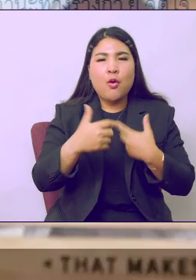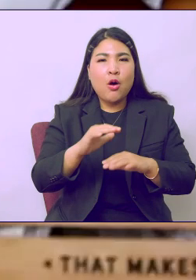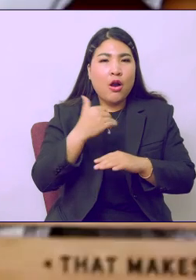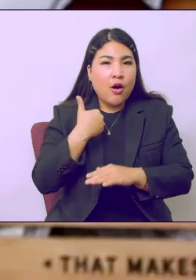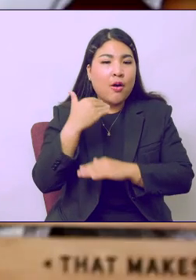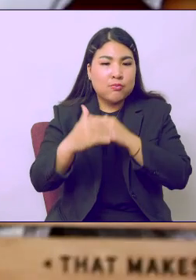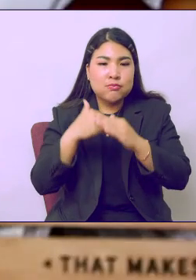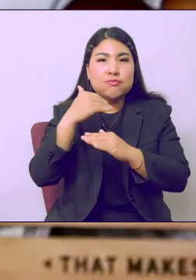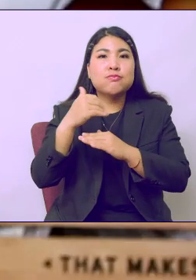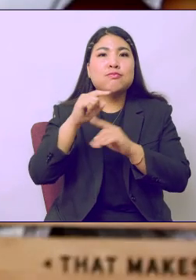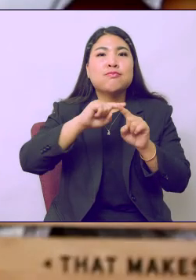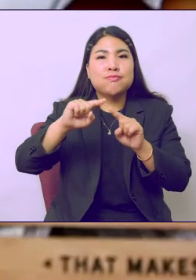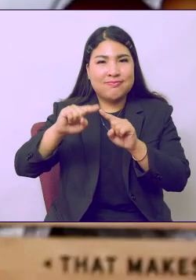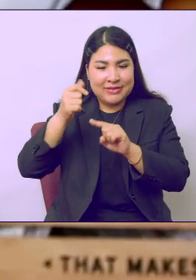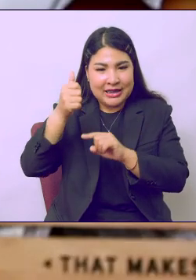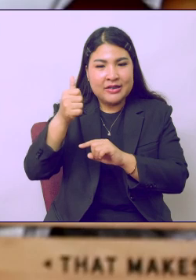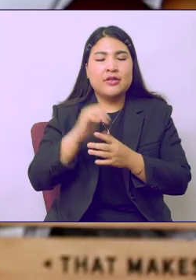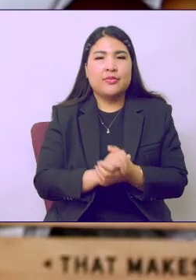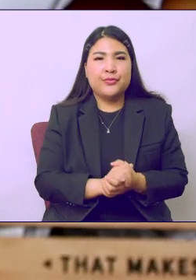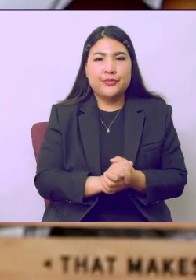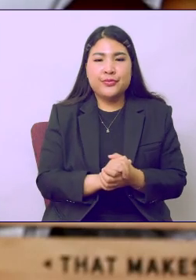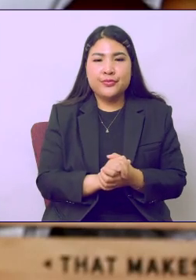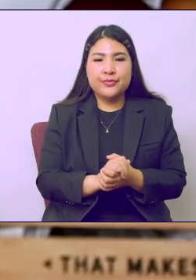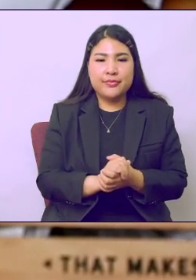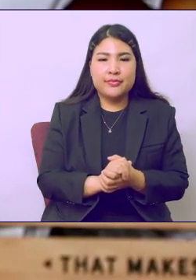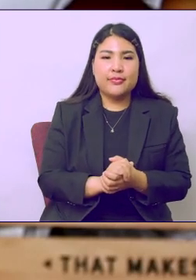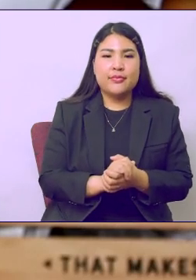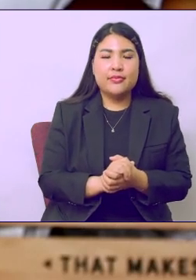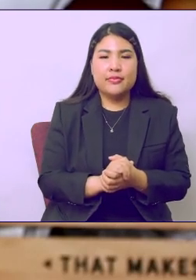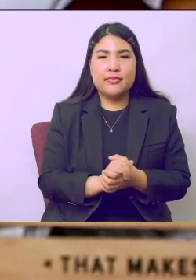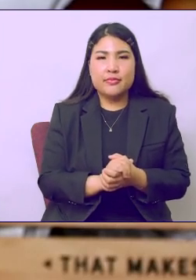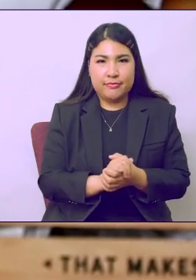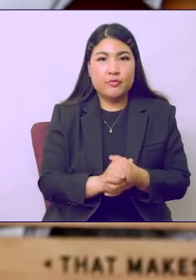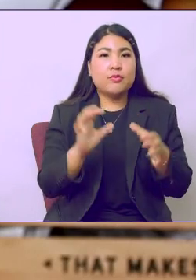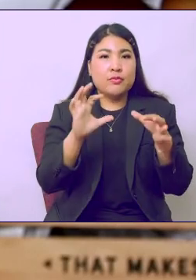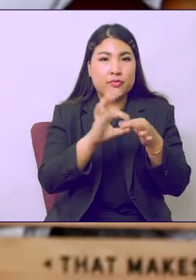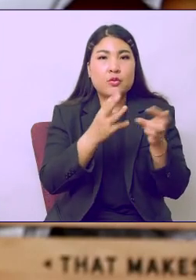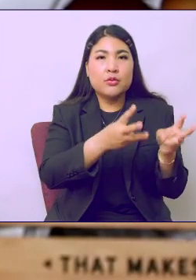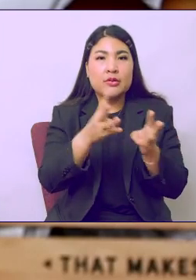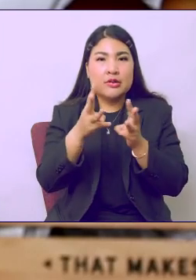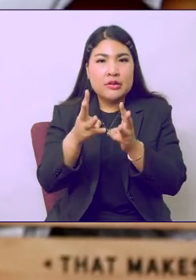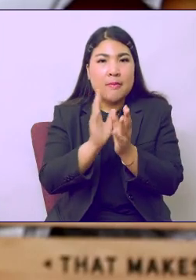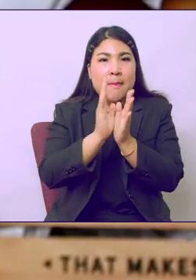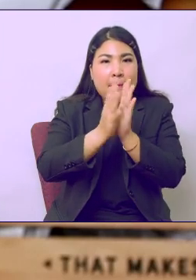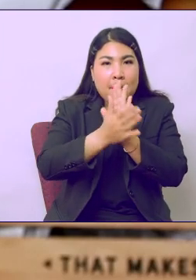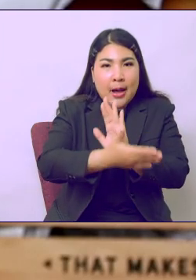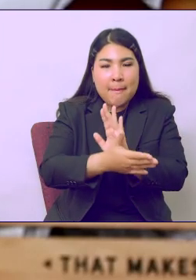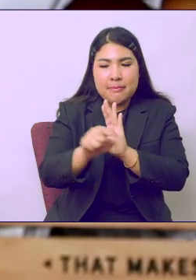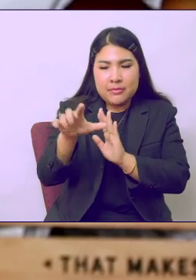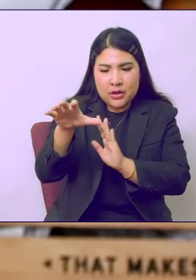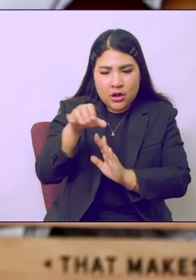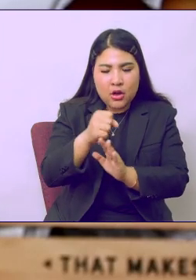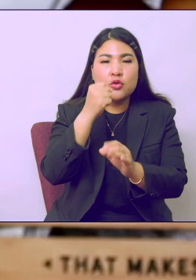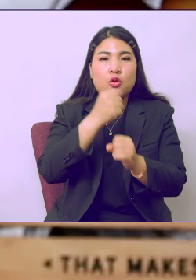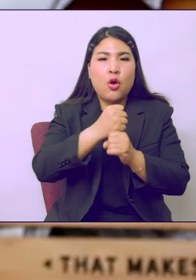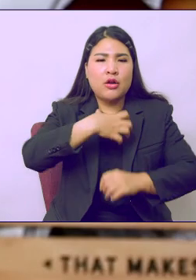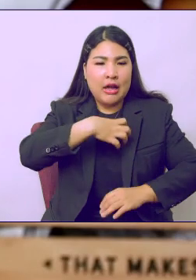เรื่อยๆนะครับคราวนี้นะครับหลักของวินิโยคะเนี่ยจะเป็นหลักการปรับนะครับการฝึกให้สอดคล้องกับความต้องการการนะ